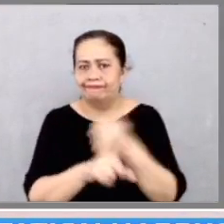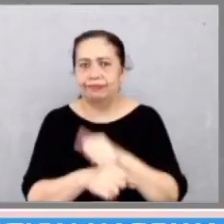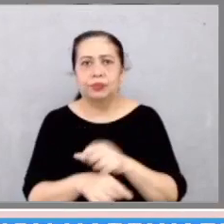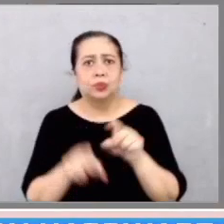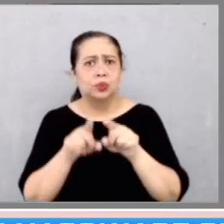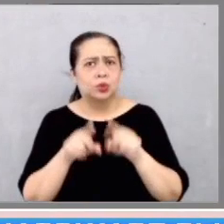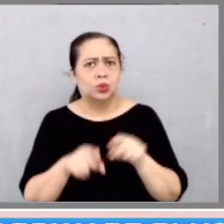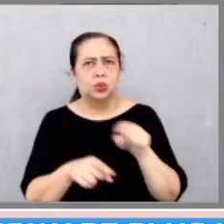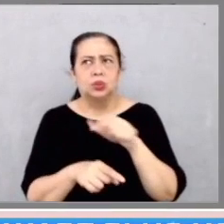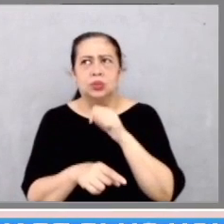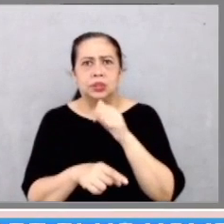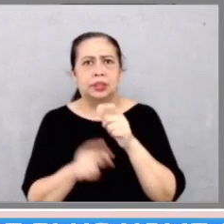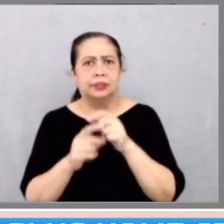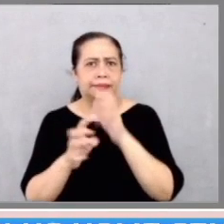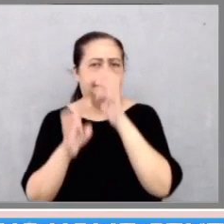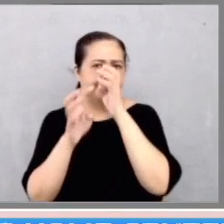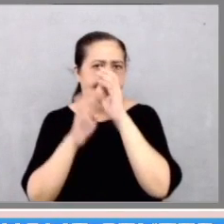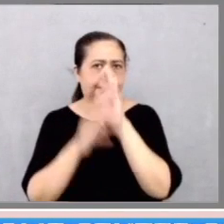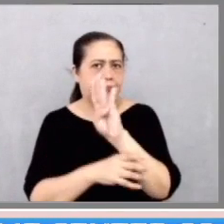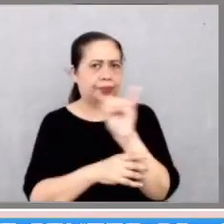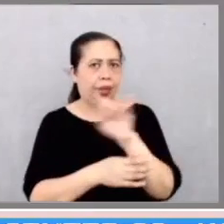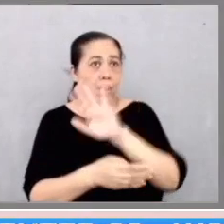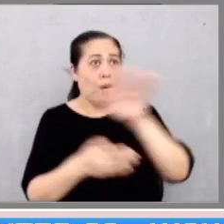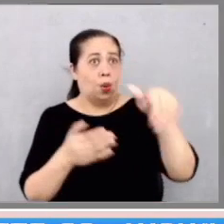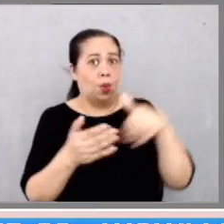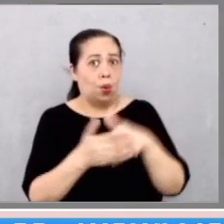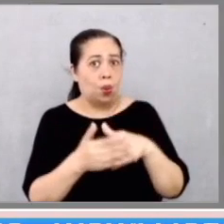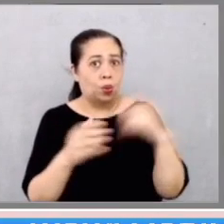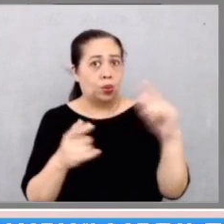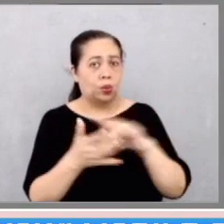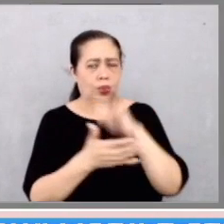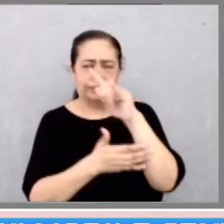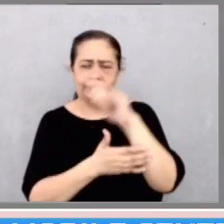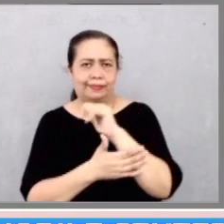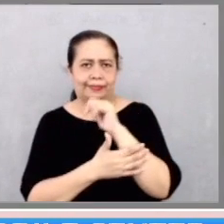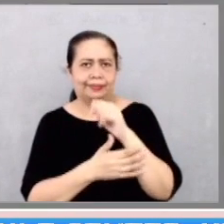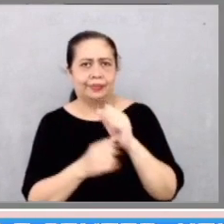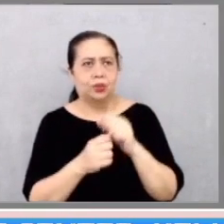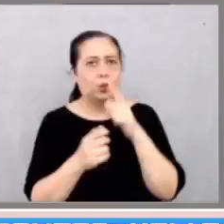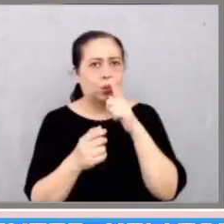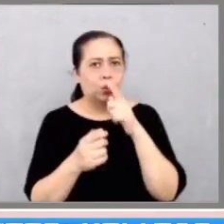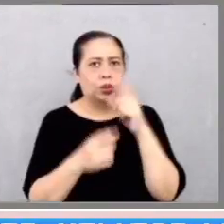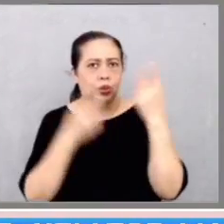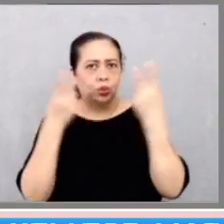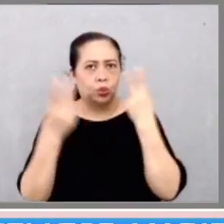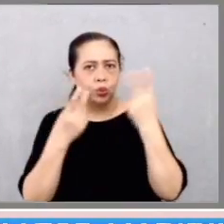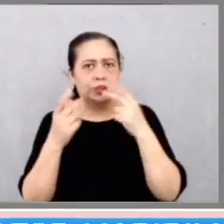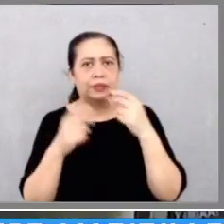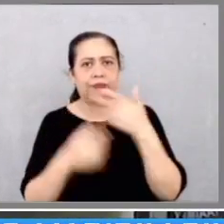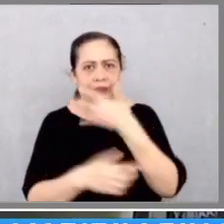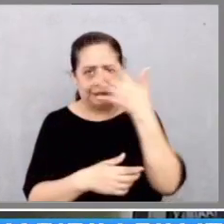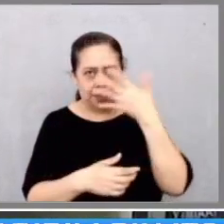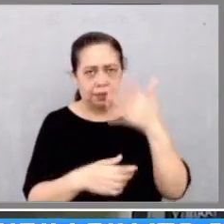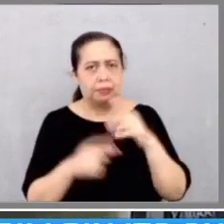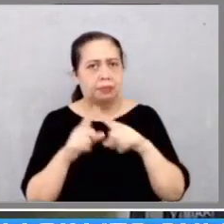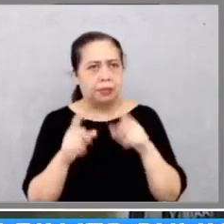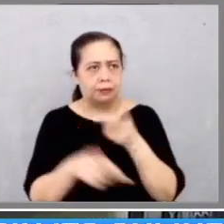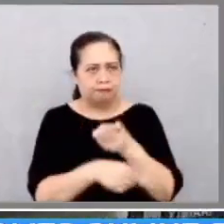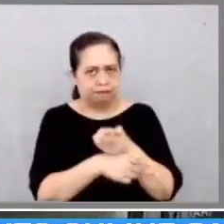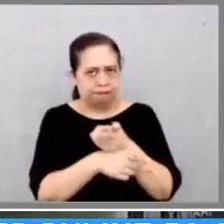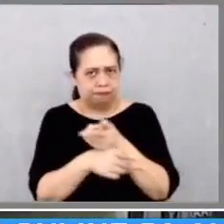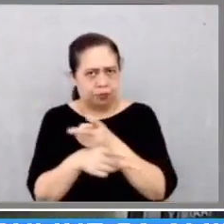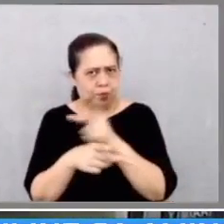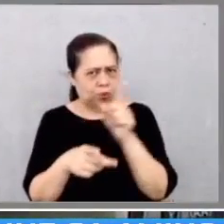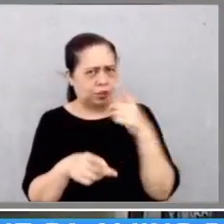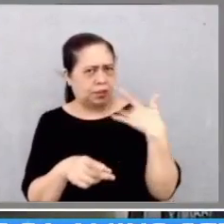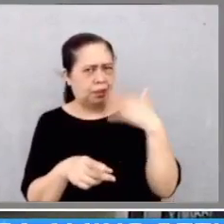umano maghihigpit ang DI sa lahat ng mga aalis na naka-tourist visa. Pero alisto raw sila sa mga modus ng